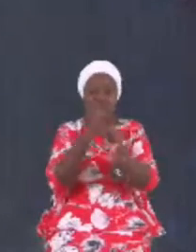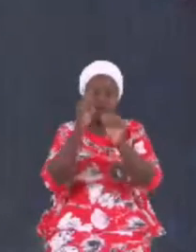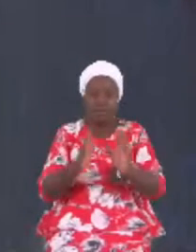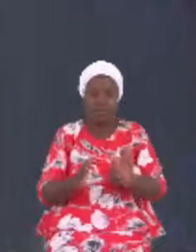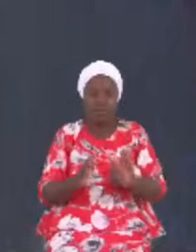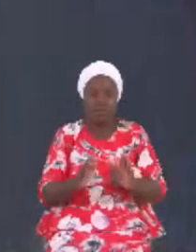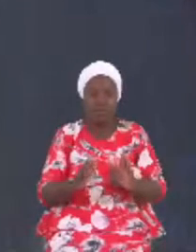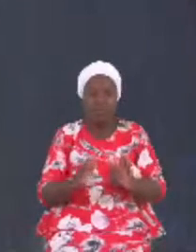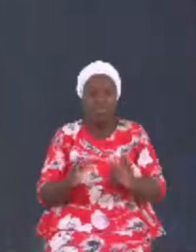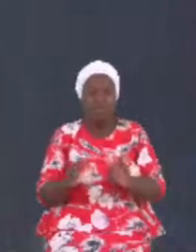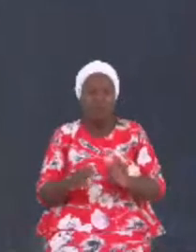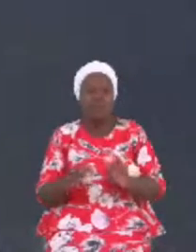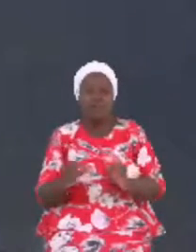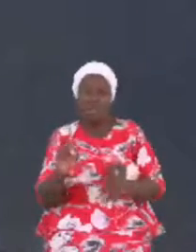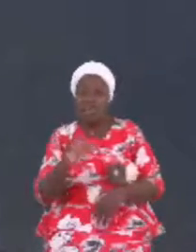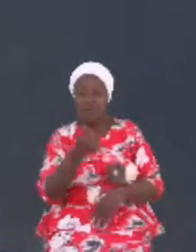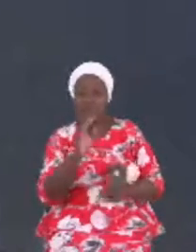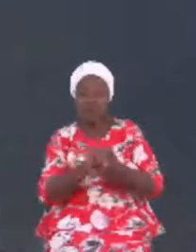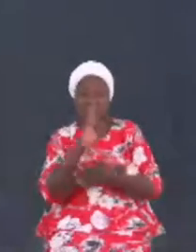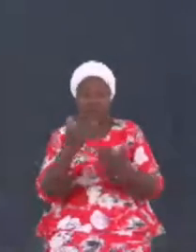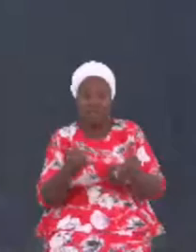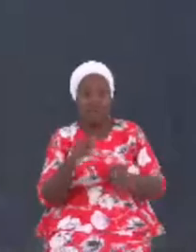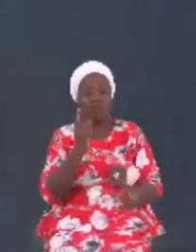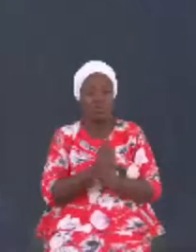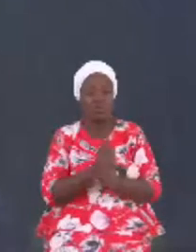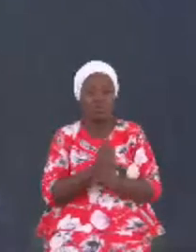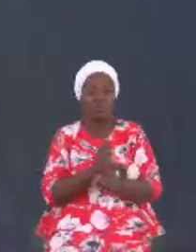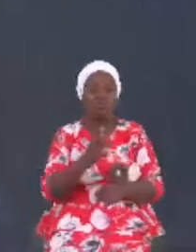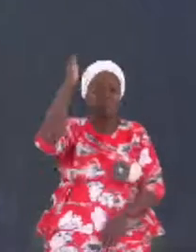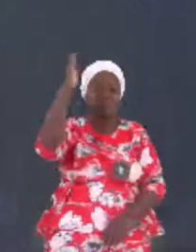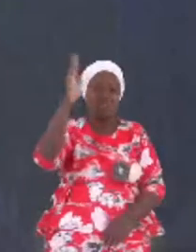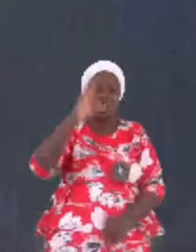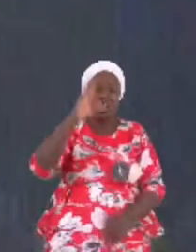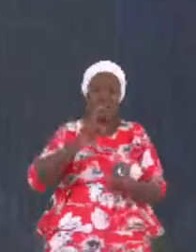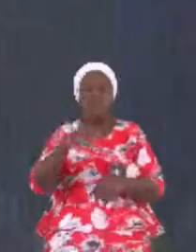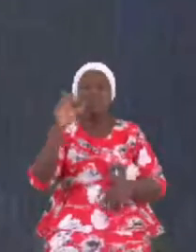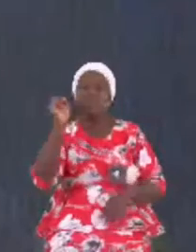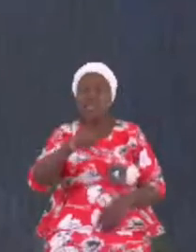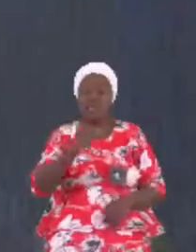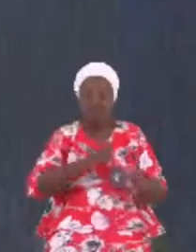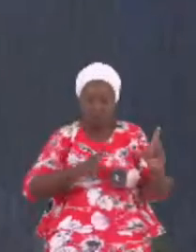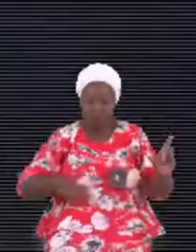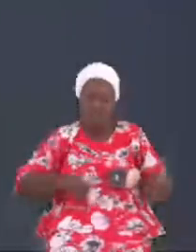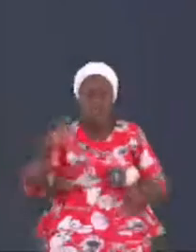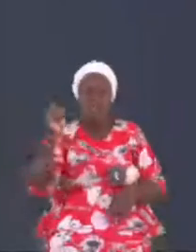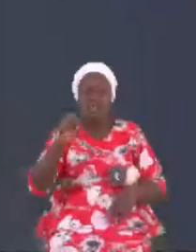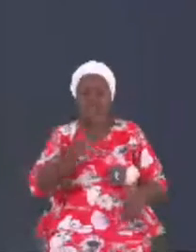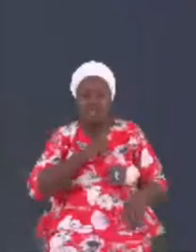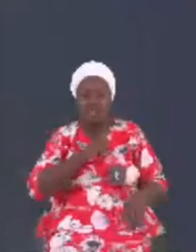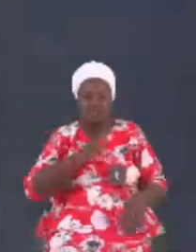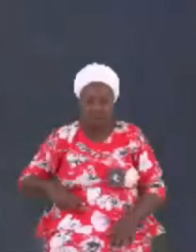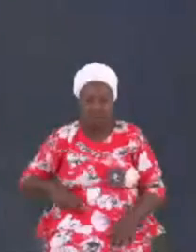sauveur. Partout où tu es, lève ta main. Tu dis oui Seigneur, oui Seigneur, oui